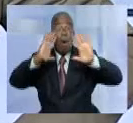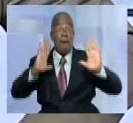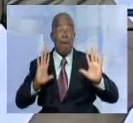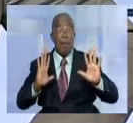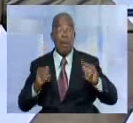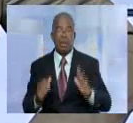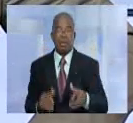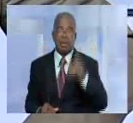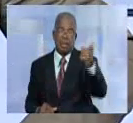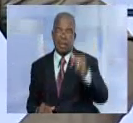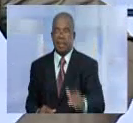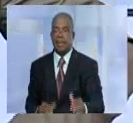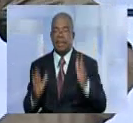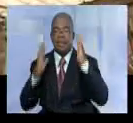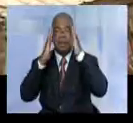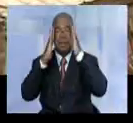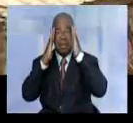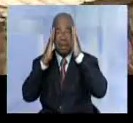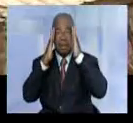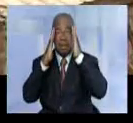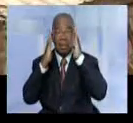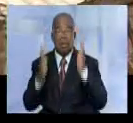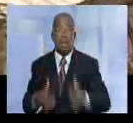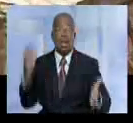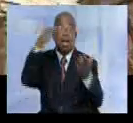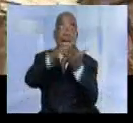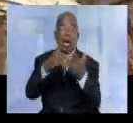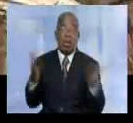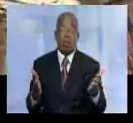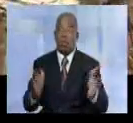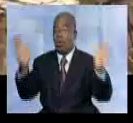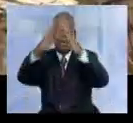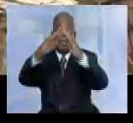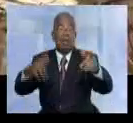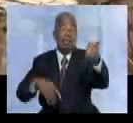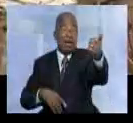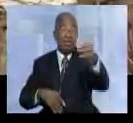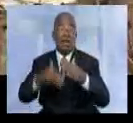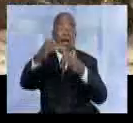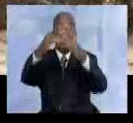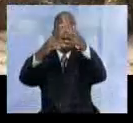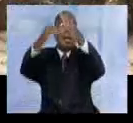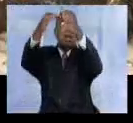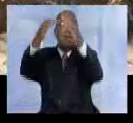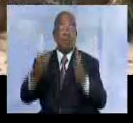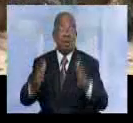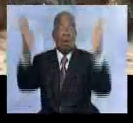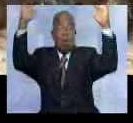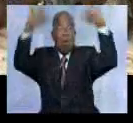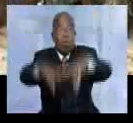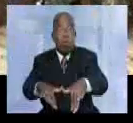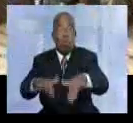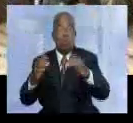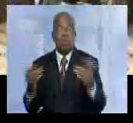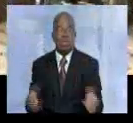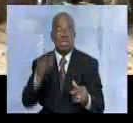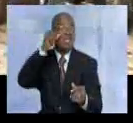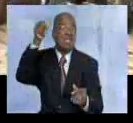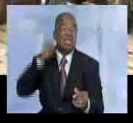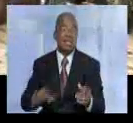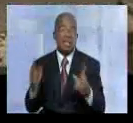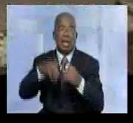avec Anzelika Eoura. Encore un immeuble qui s'affaisse dans le district d'Abidjan. Le drame s'est produit hier dans la commune de